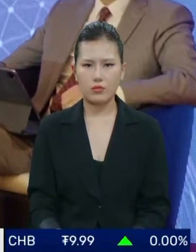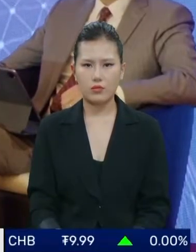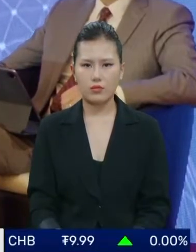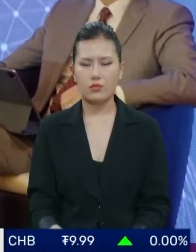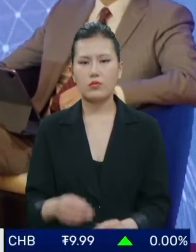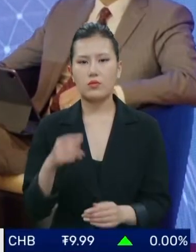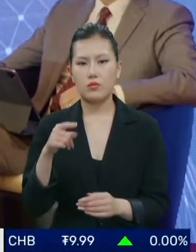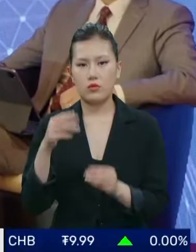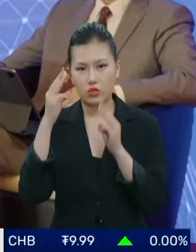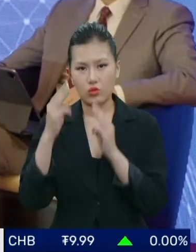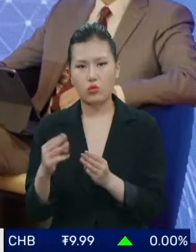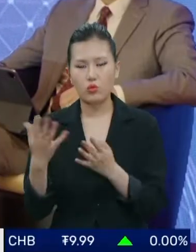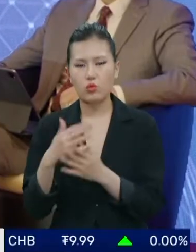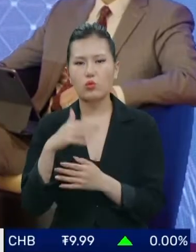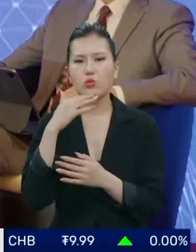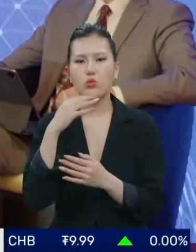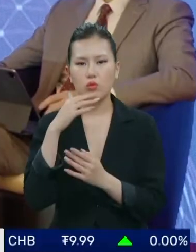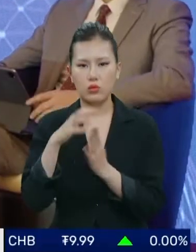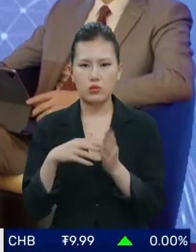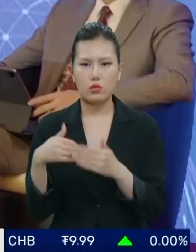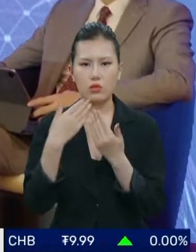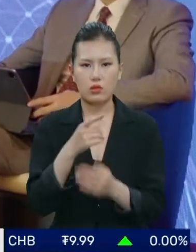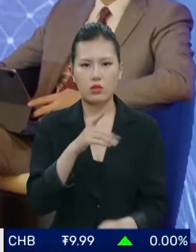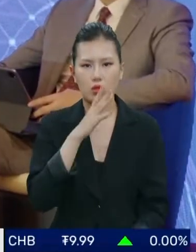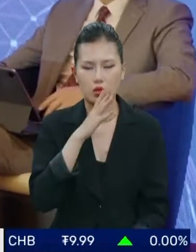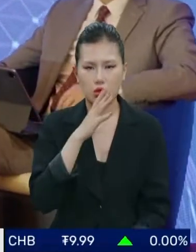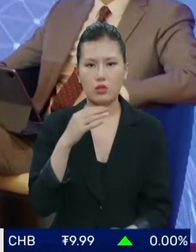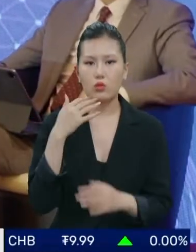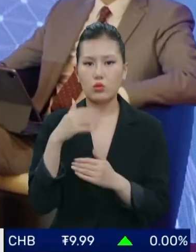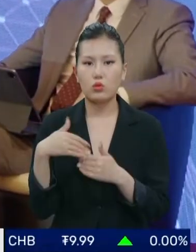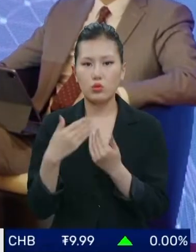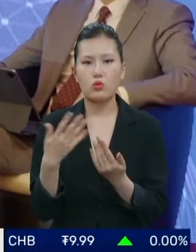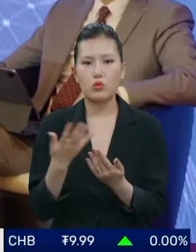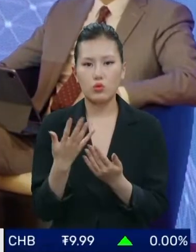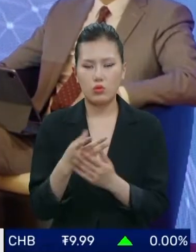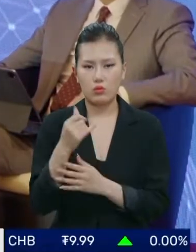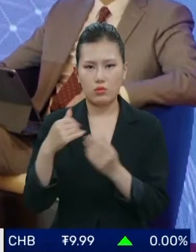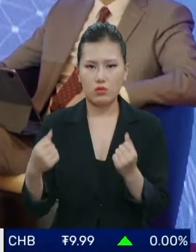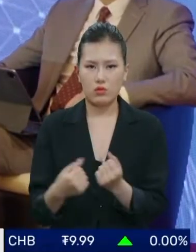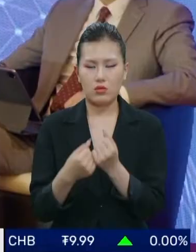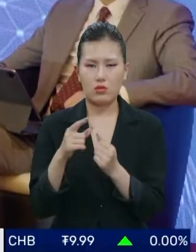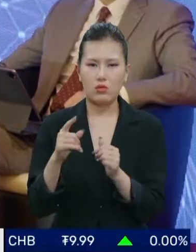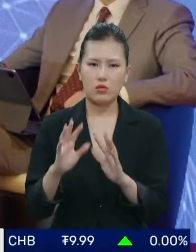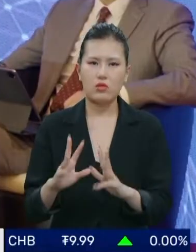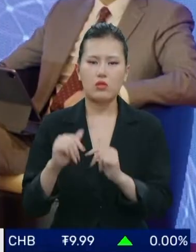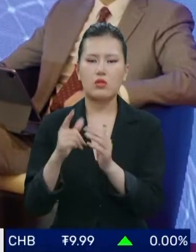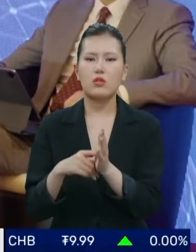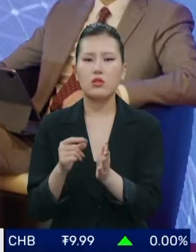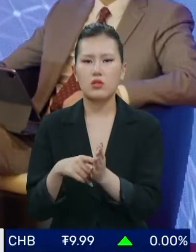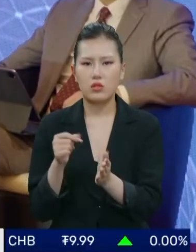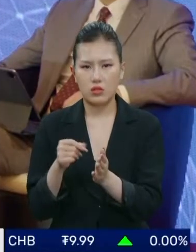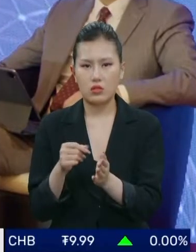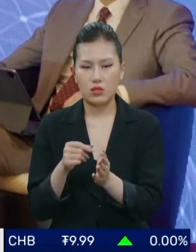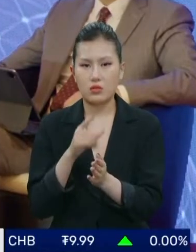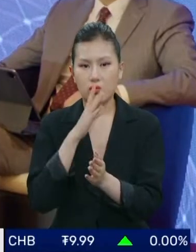Энэ зөвлөмж нь хэрвээ одоо хөрөнгө оруулагчийн эрх хэшгийг сайжруулах шаардлагатай шийдвэр гаргах ёстой засгийн газрын тогтоол